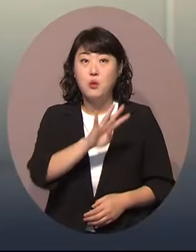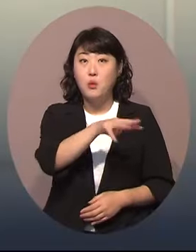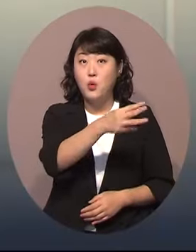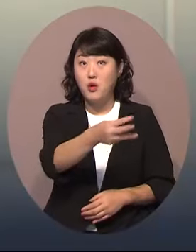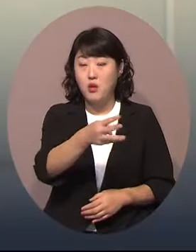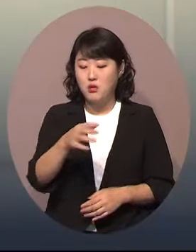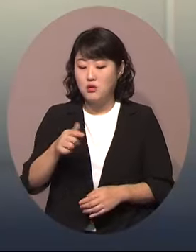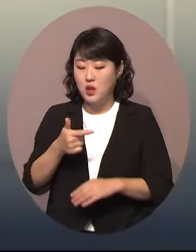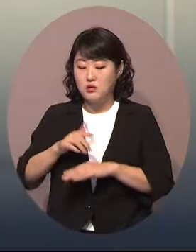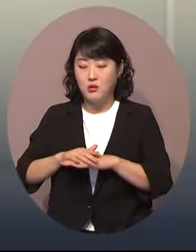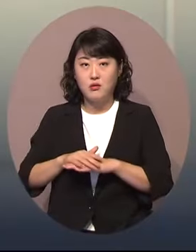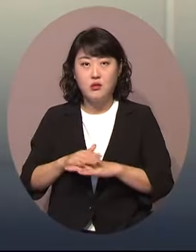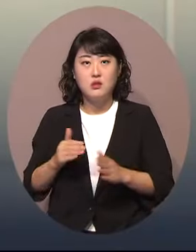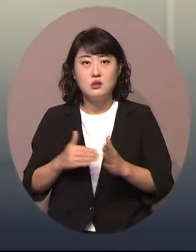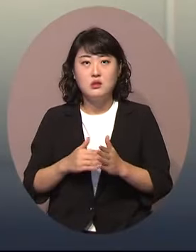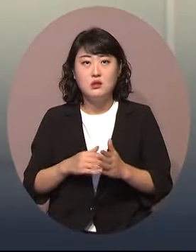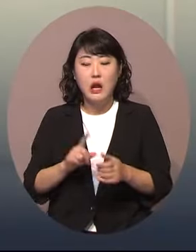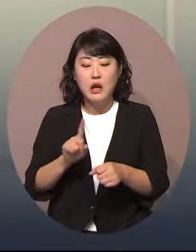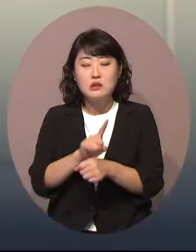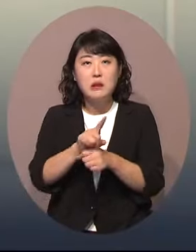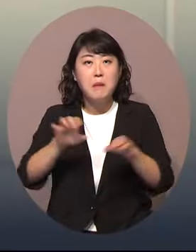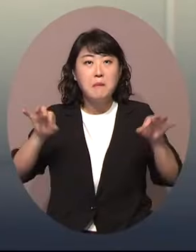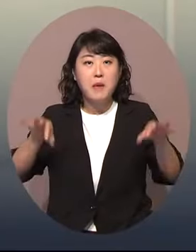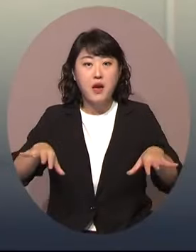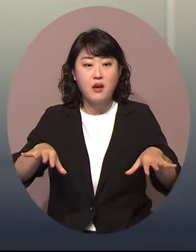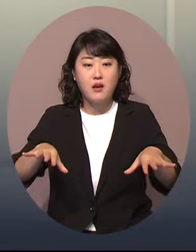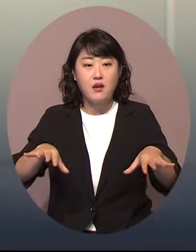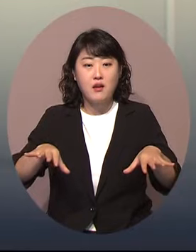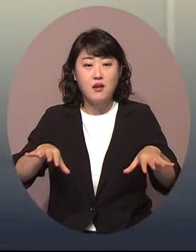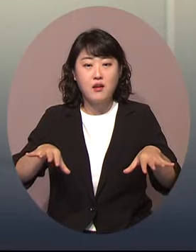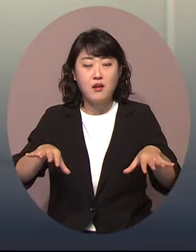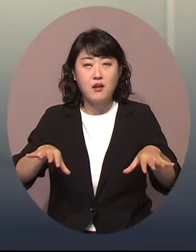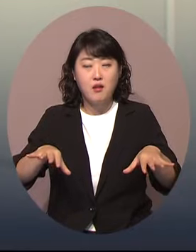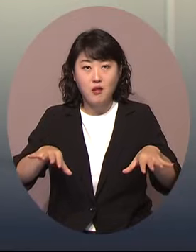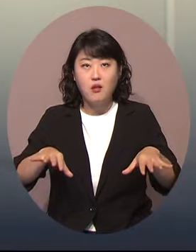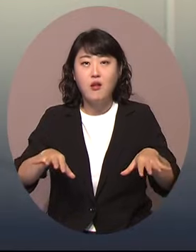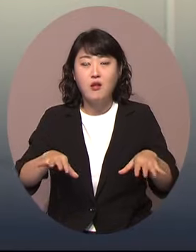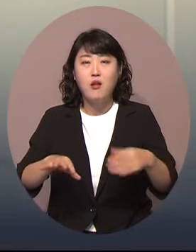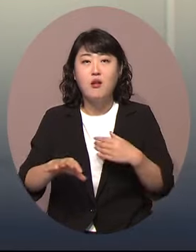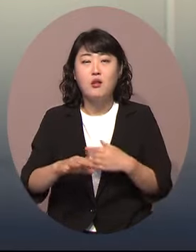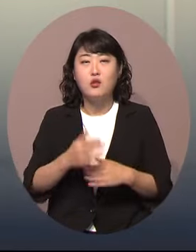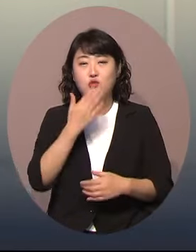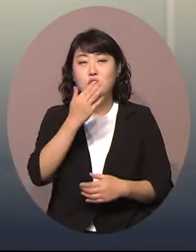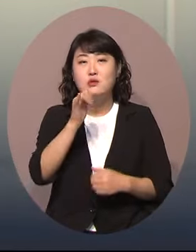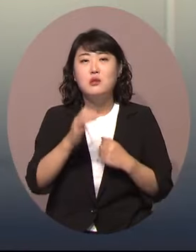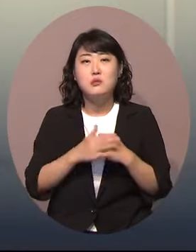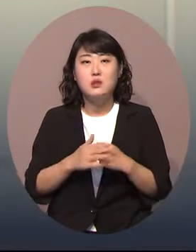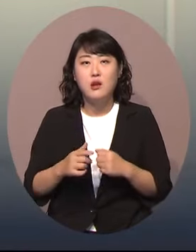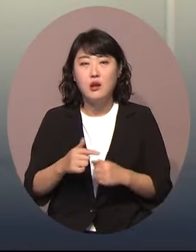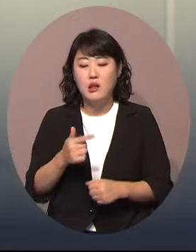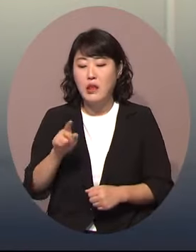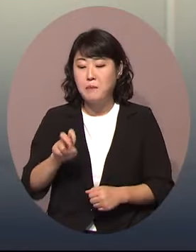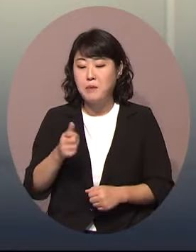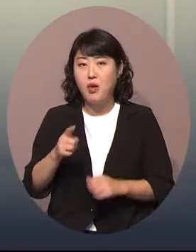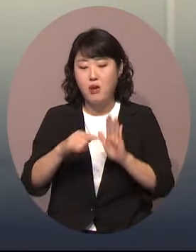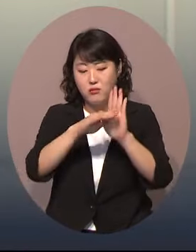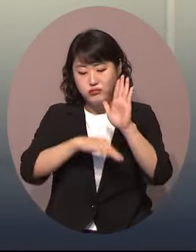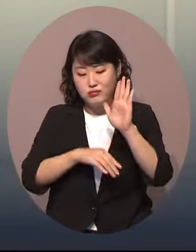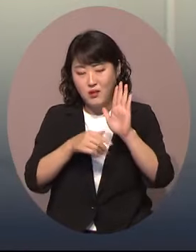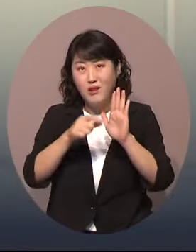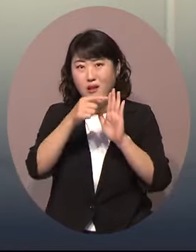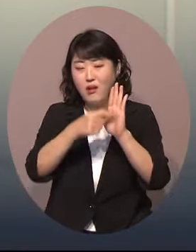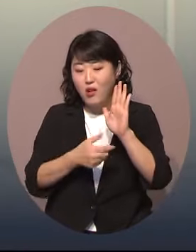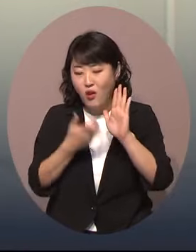대전까지 이동 시간이 한시간 안 파크로 크게 단축되기 때문에 남해로 이동하는 관광객들의